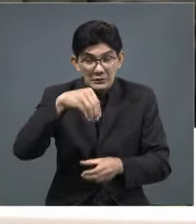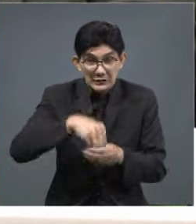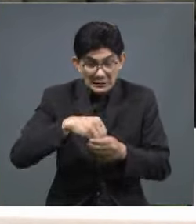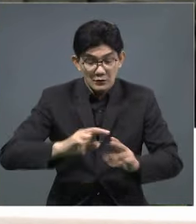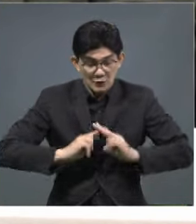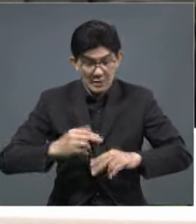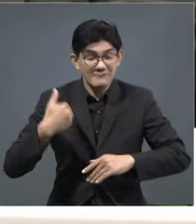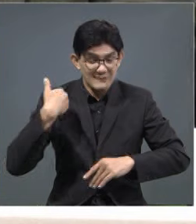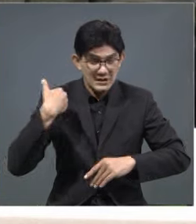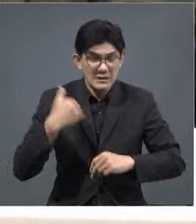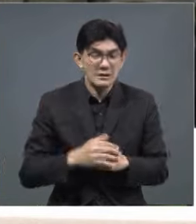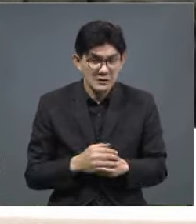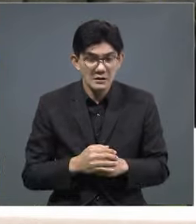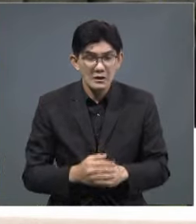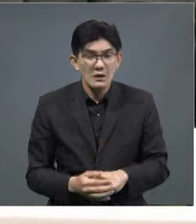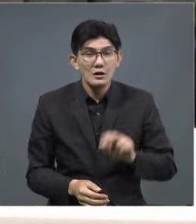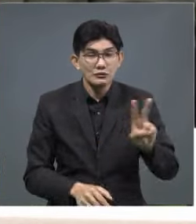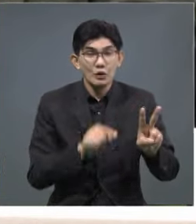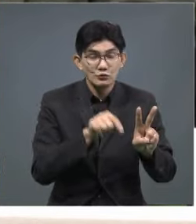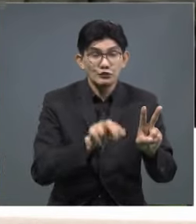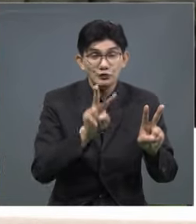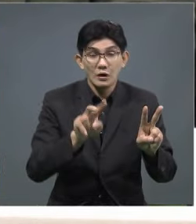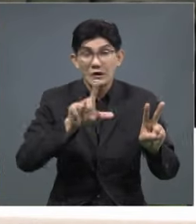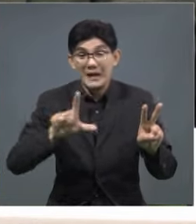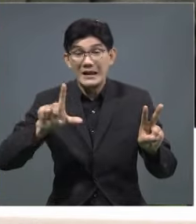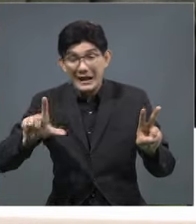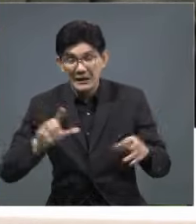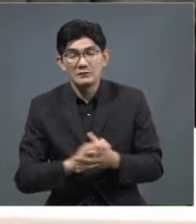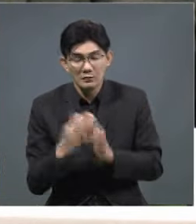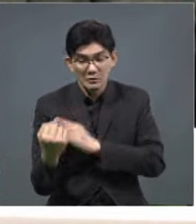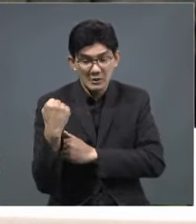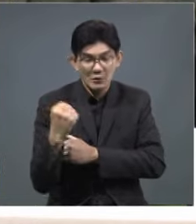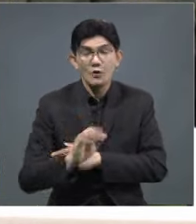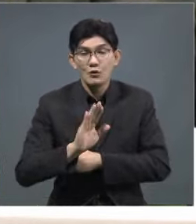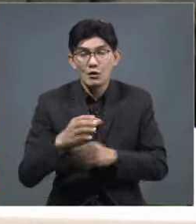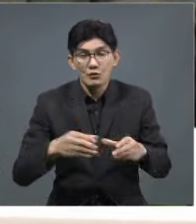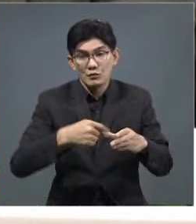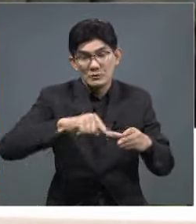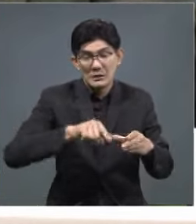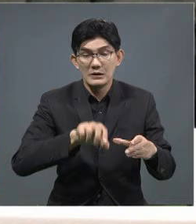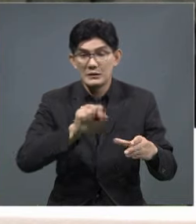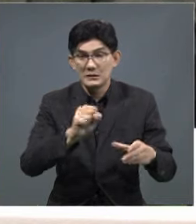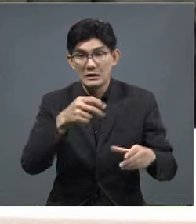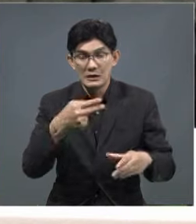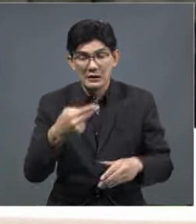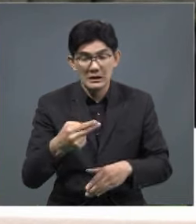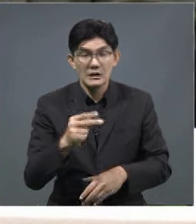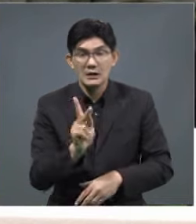างที่ผมเรียนไปแล้วว่า 2.2 ล้านล้านอันนี้คือความมั่นคงของขบวนการสหกร